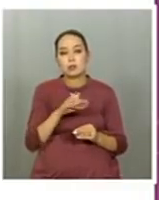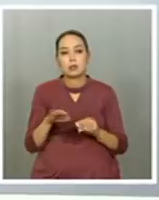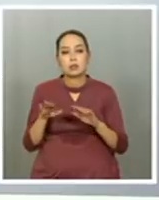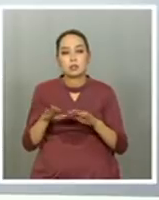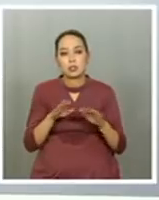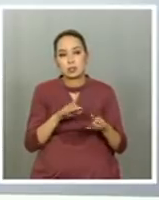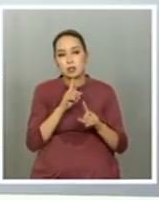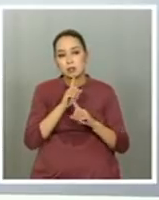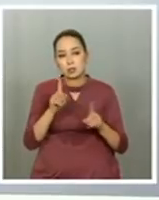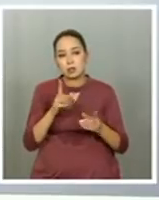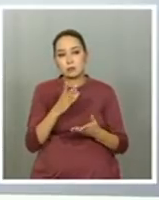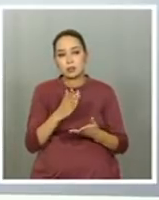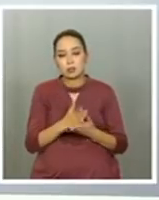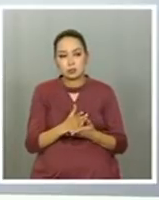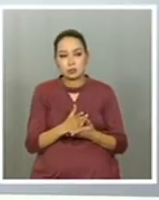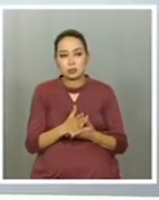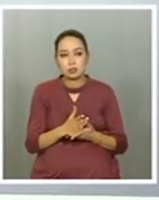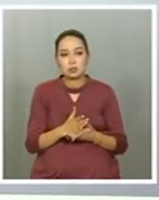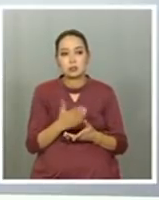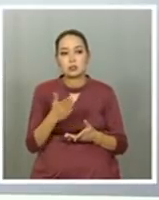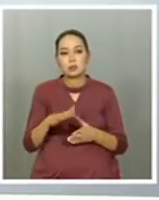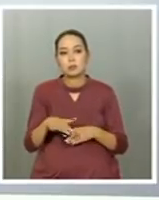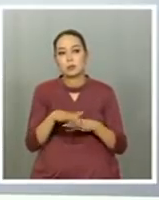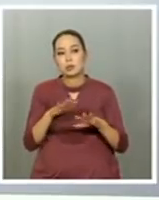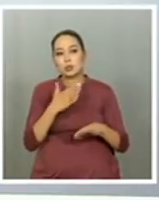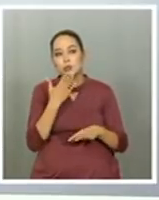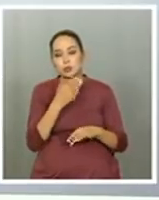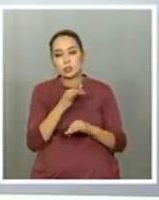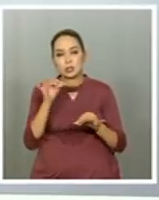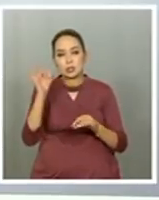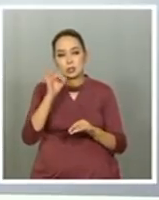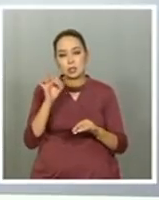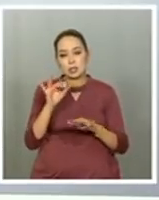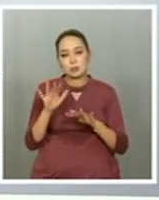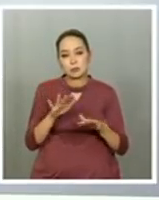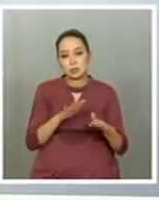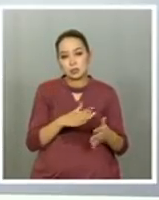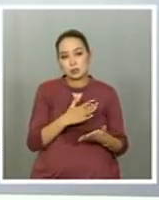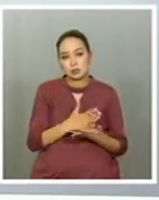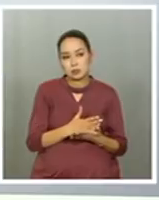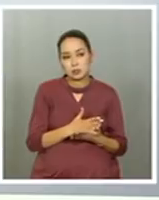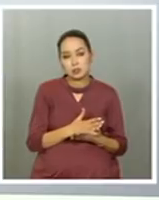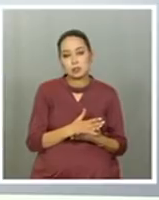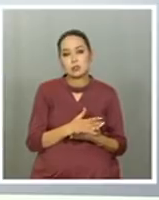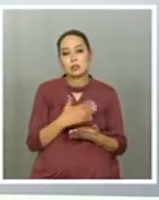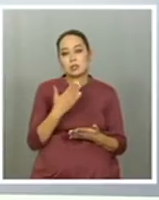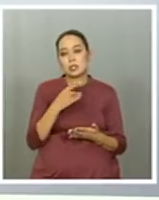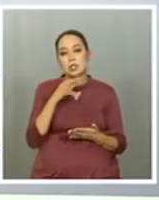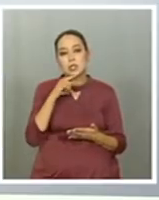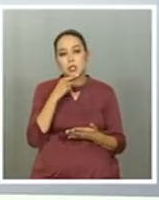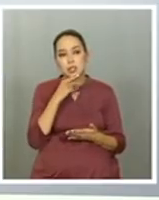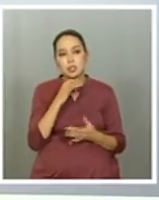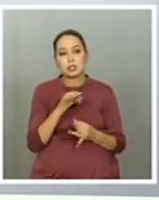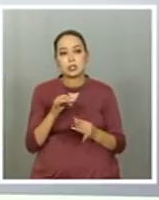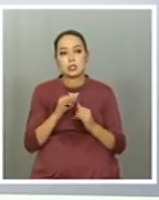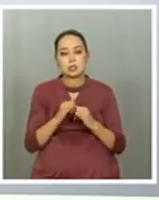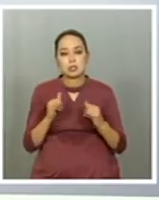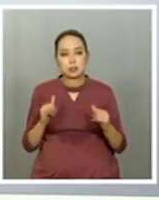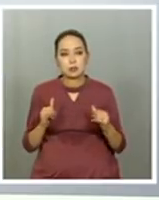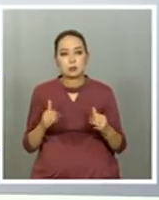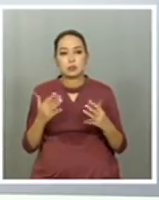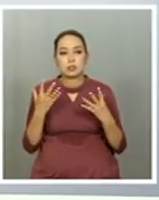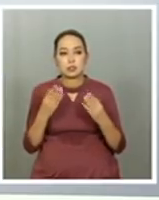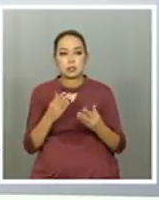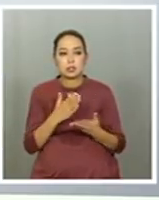ерекшеліктері бар. Әр аймақтың ұлттық және тарихи белгілері бар. Сонымен қатар әр аймақтың экономикалық даму деңгейі